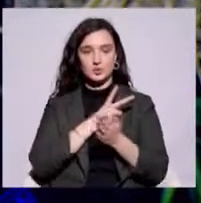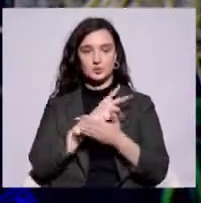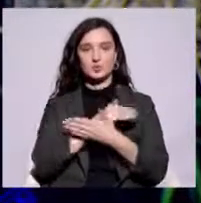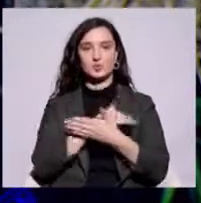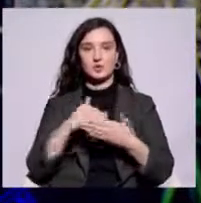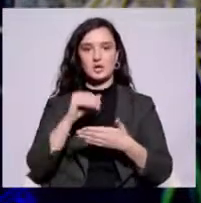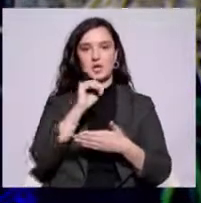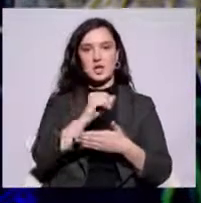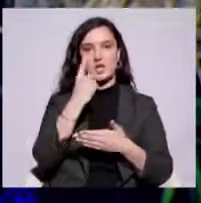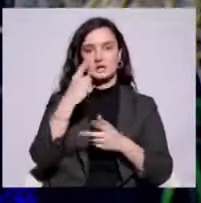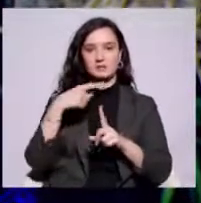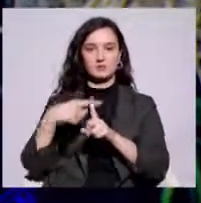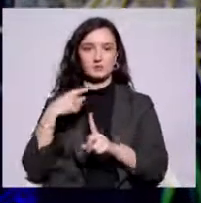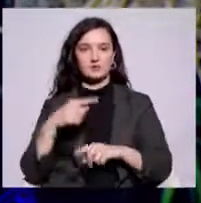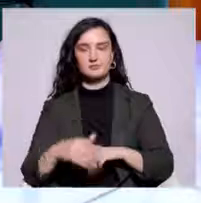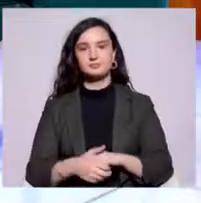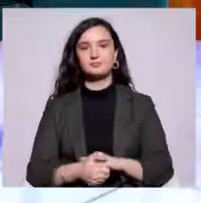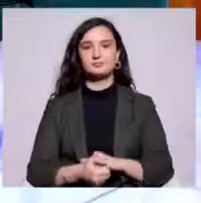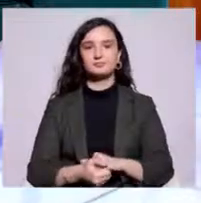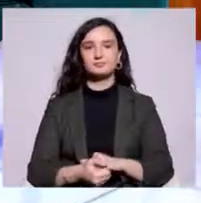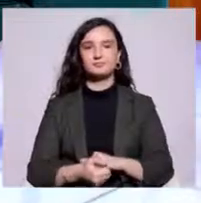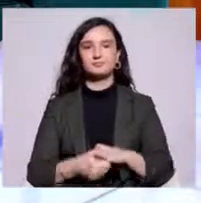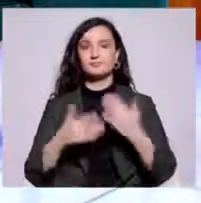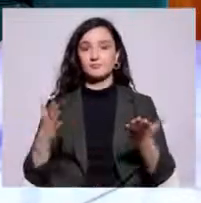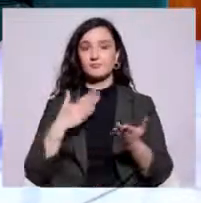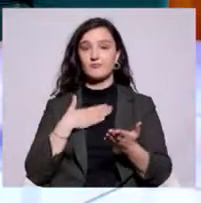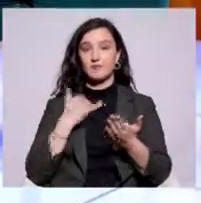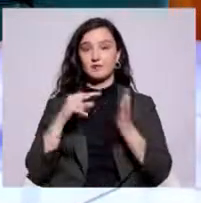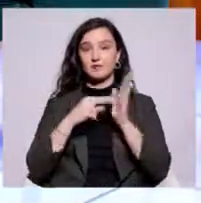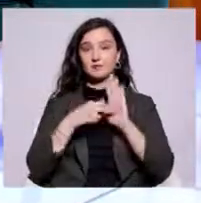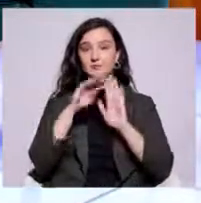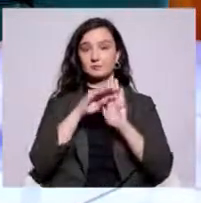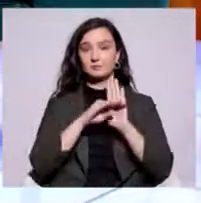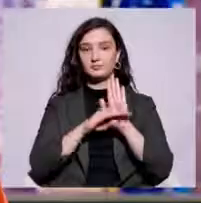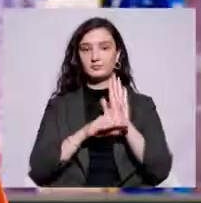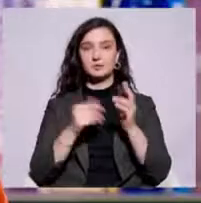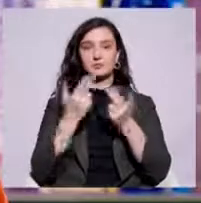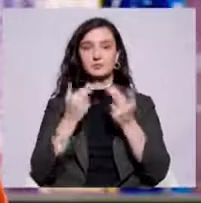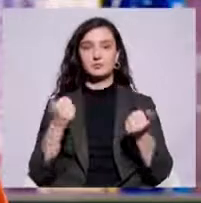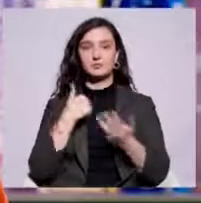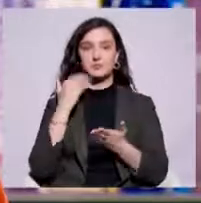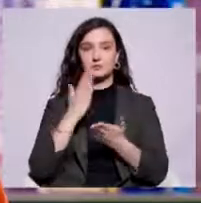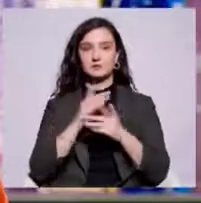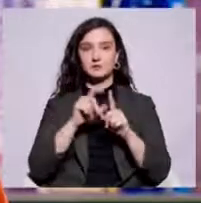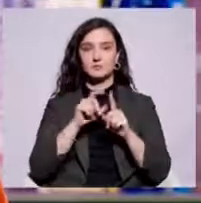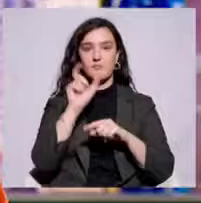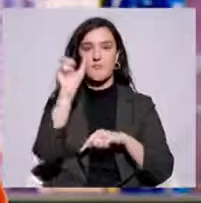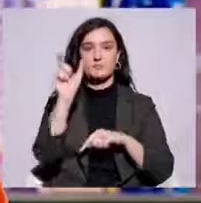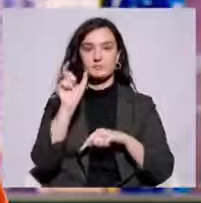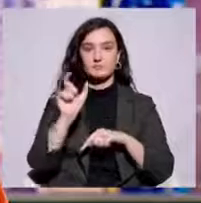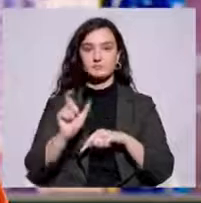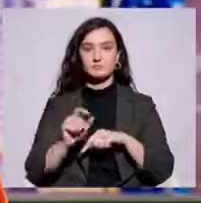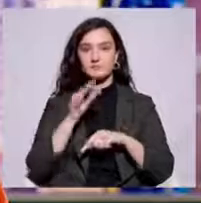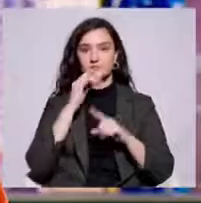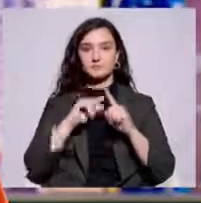დონე A1+. For our agenda today, of course we have the vocabulary, then